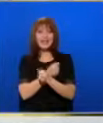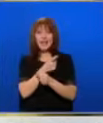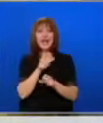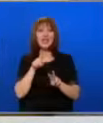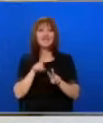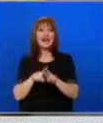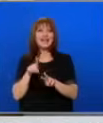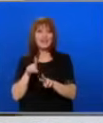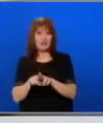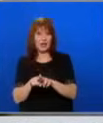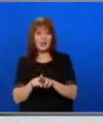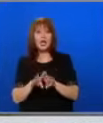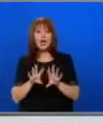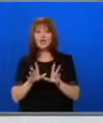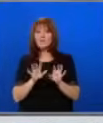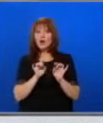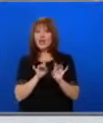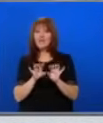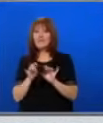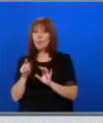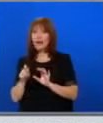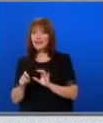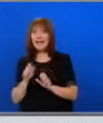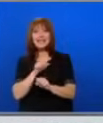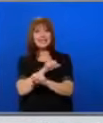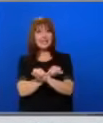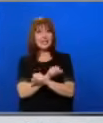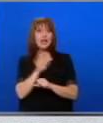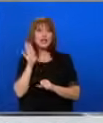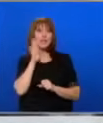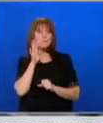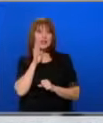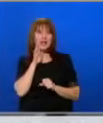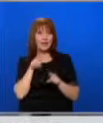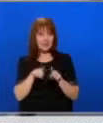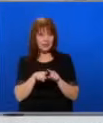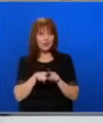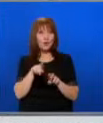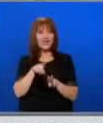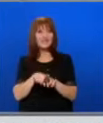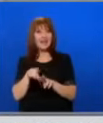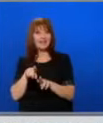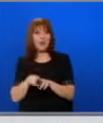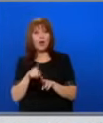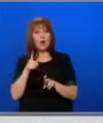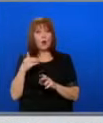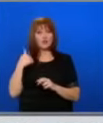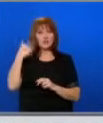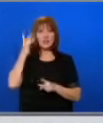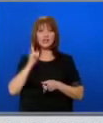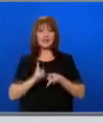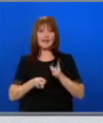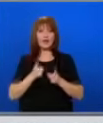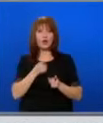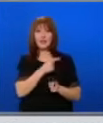Иванов. Според източници на Посвета и у нас, задържан е и бащата на експерта, също Иван Иванов, който е старши треньор на